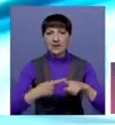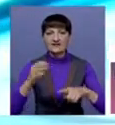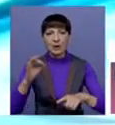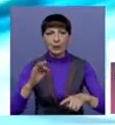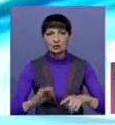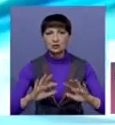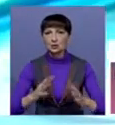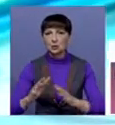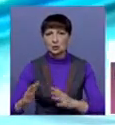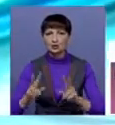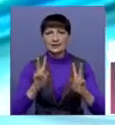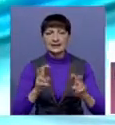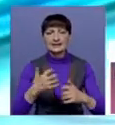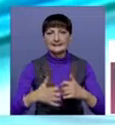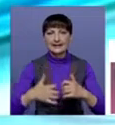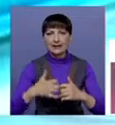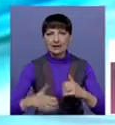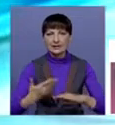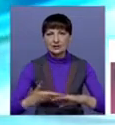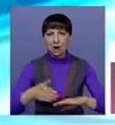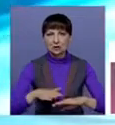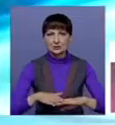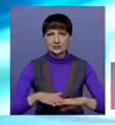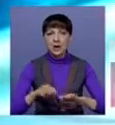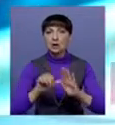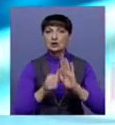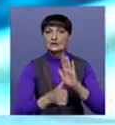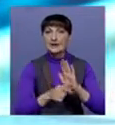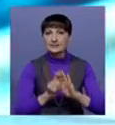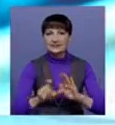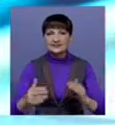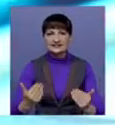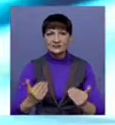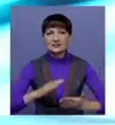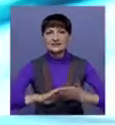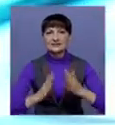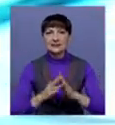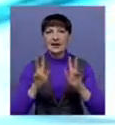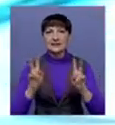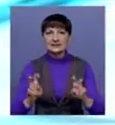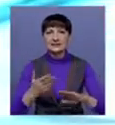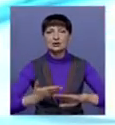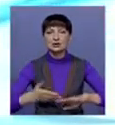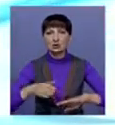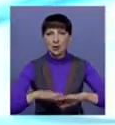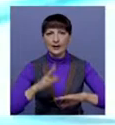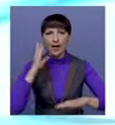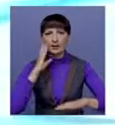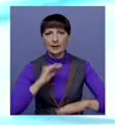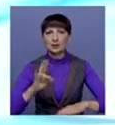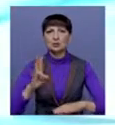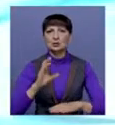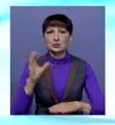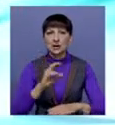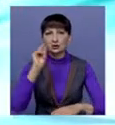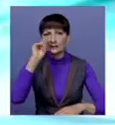11,5% случаев расценивается как средней степени тяжести. У 16 пациентов сегодня состояние оценивается как тяжелое. Это в Алматы, в Нур-Султане,